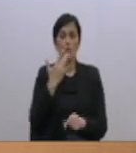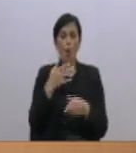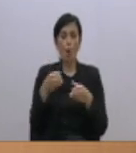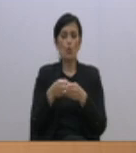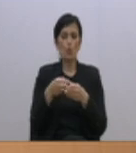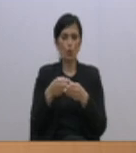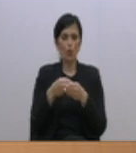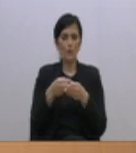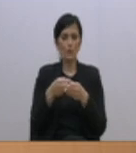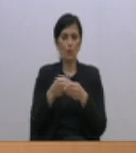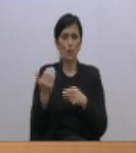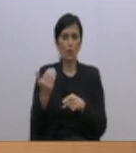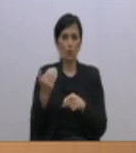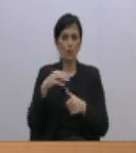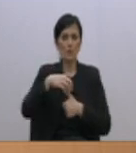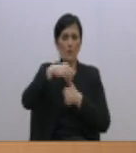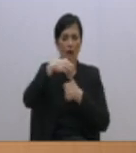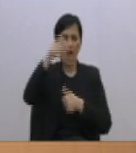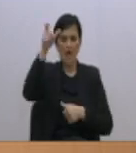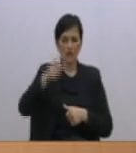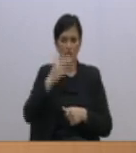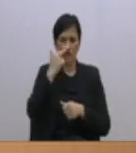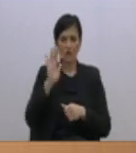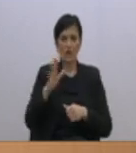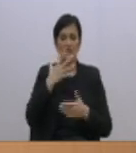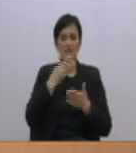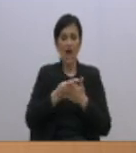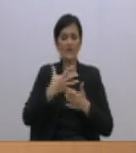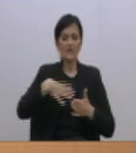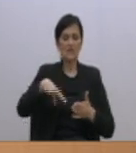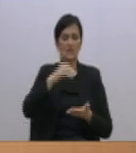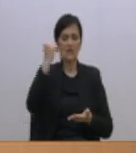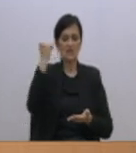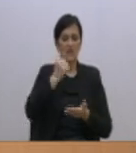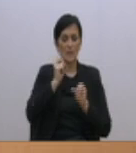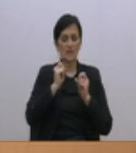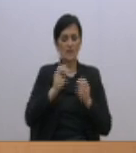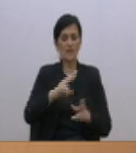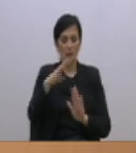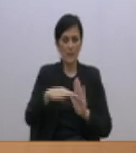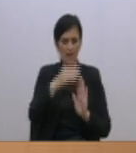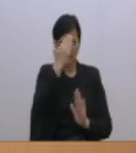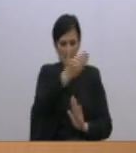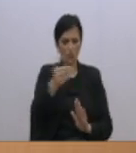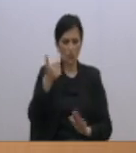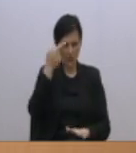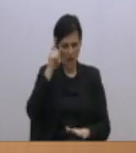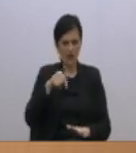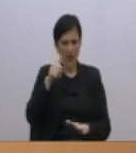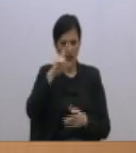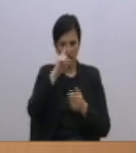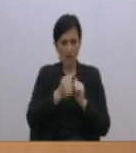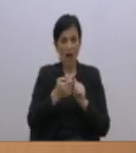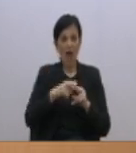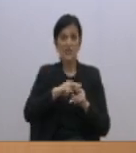გუნდის ფელაც ლიდერ საკუთარი ქვეყნის საფრთხის ქვეშ და დარტყმის ქვეშ დაყენება ეს საზოგადოება კარგად იცის და კარგად ახსოვს და